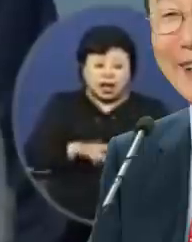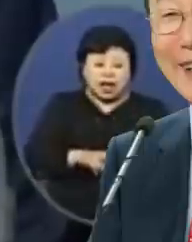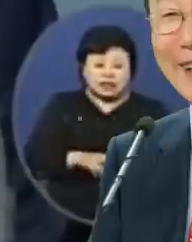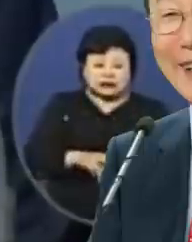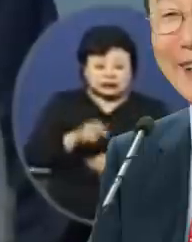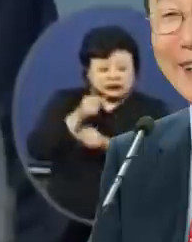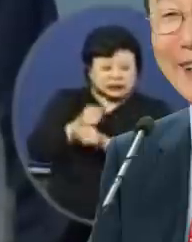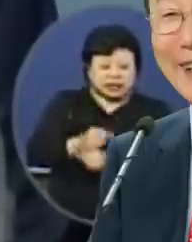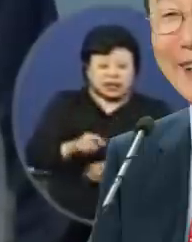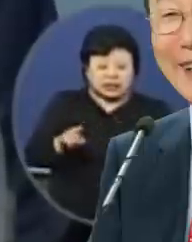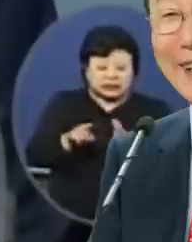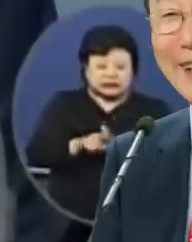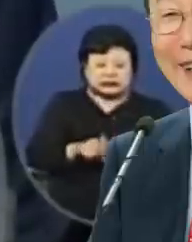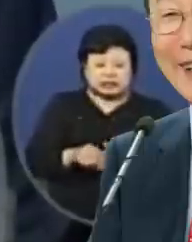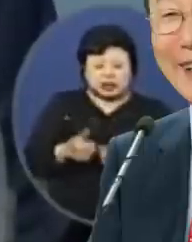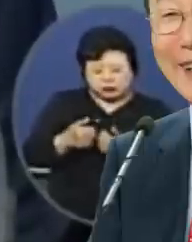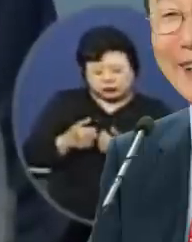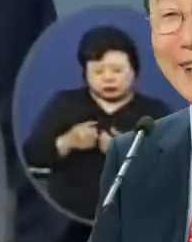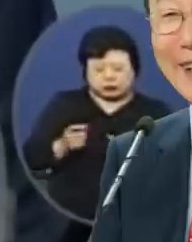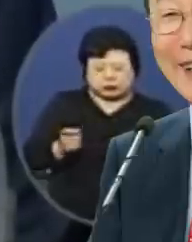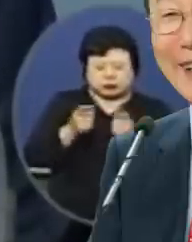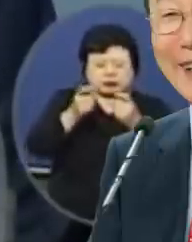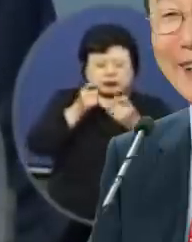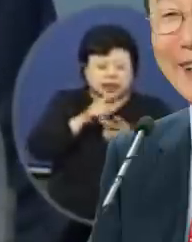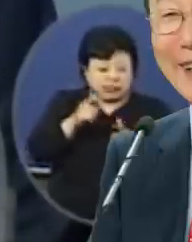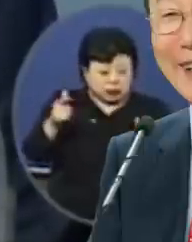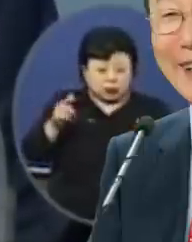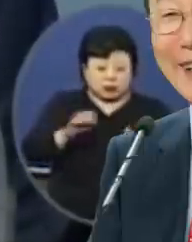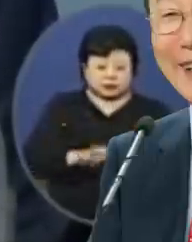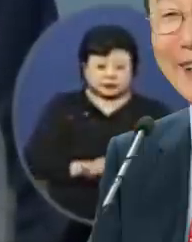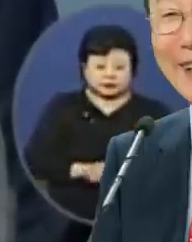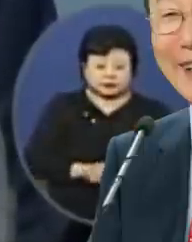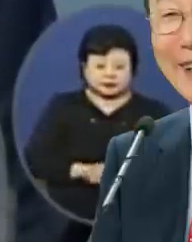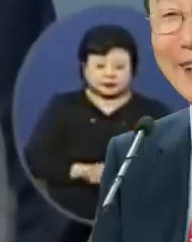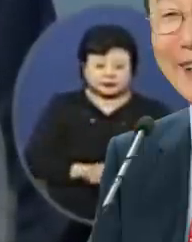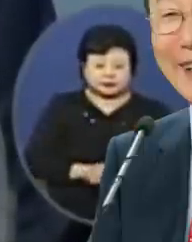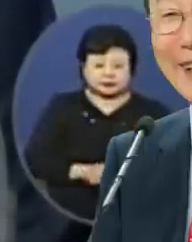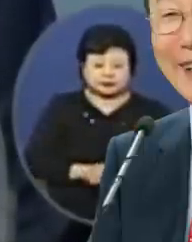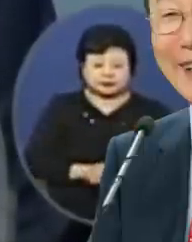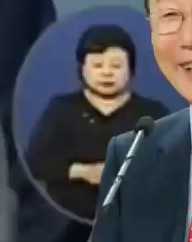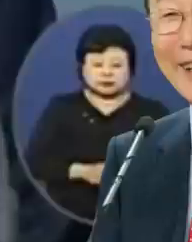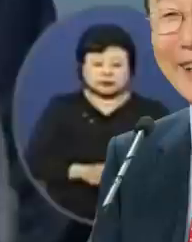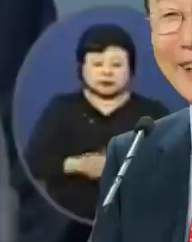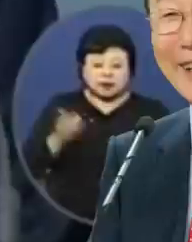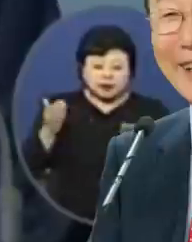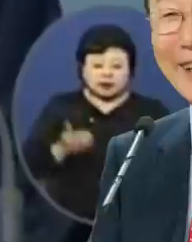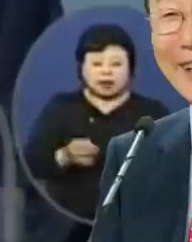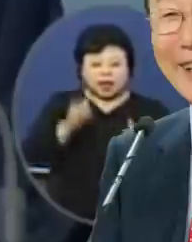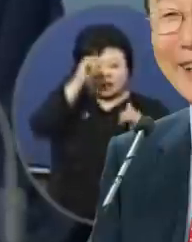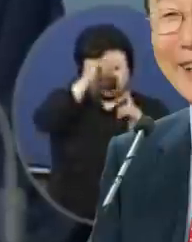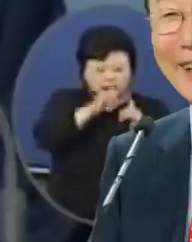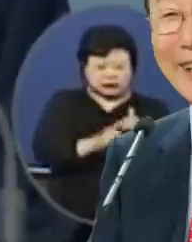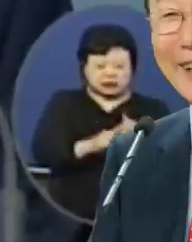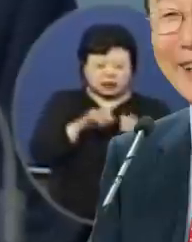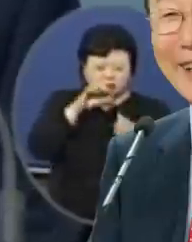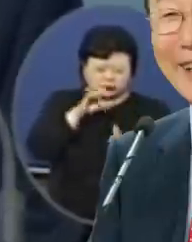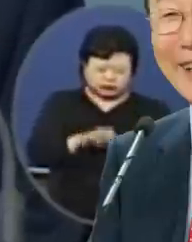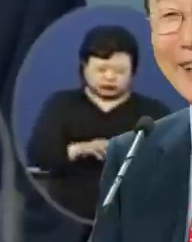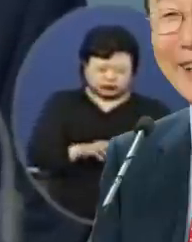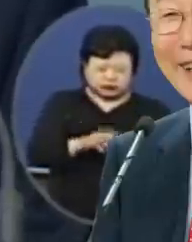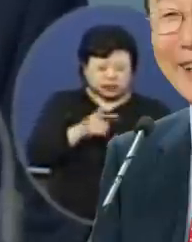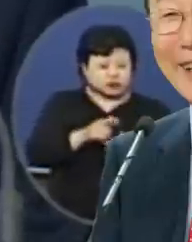철학이나 신학적인 토론만 하고 있는 것이 신앙이 아닙니다. 역사의 박물관에 들어있는 예수님이 아니신